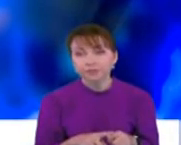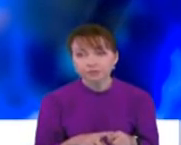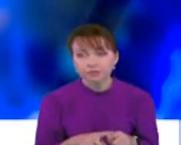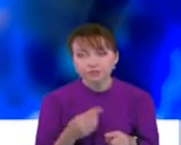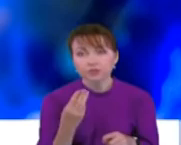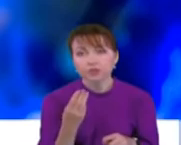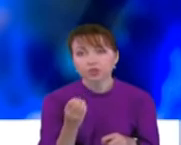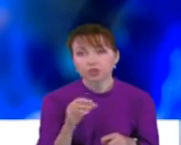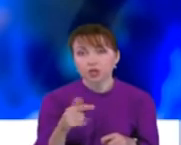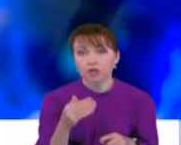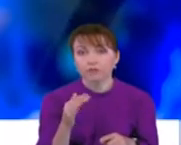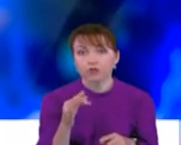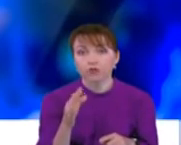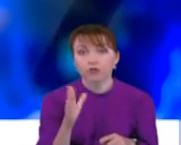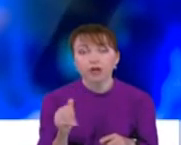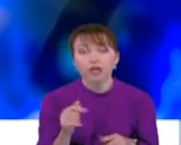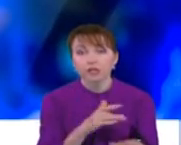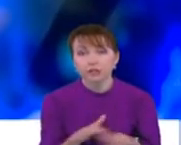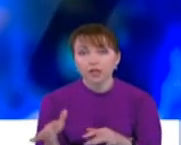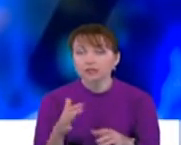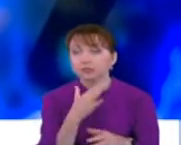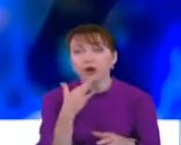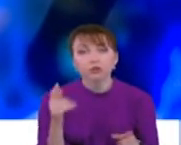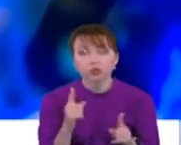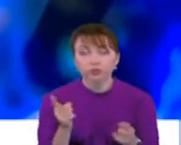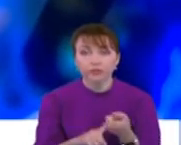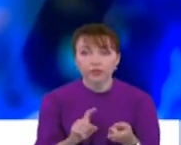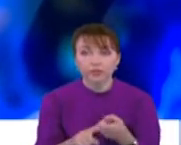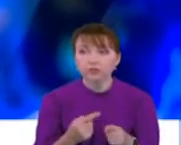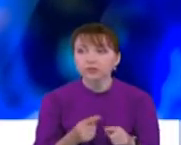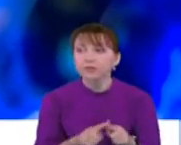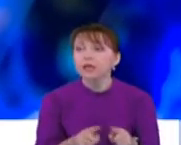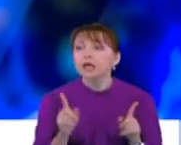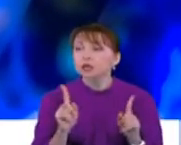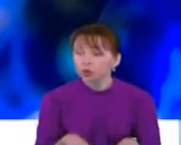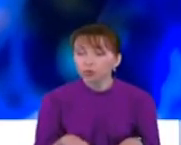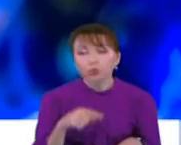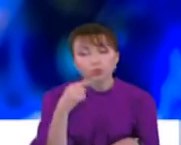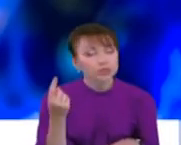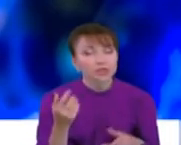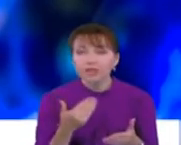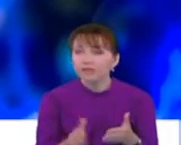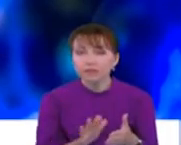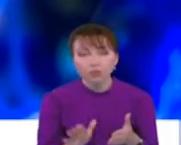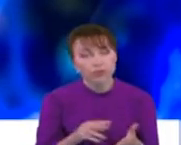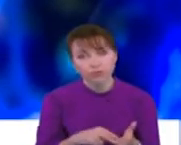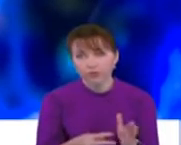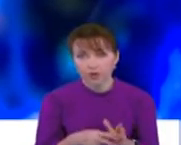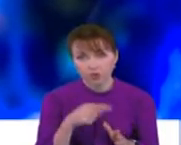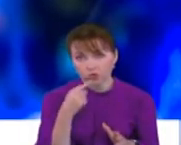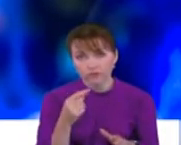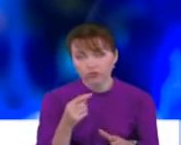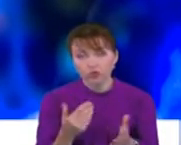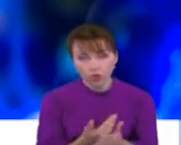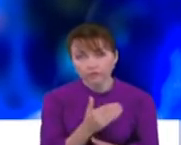шельфова діяльність, і дуже багато що з цим пов'язано. Тому Росія не відмовилася від плану «Новоросія», на мій